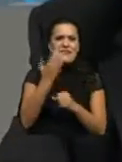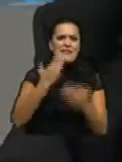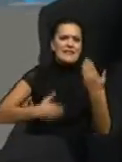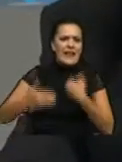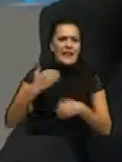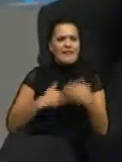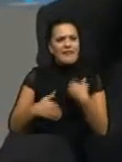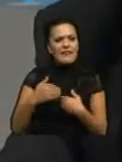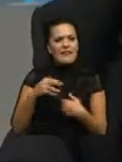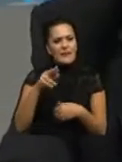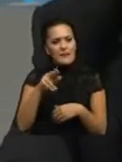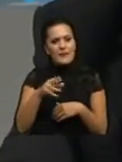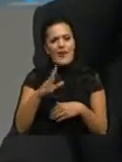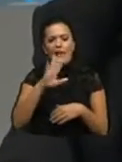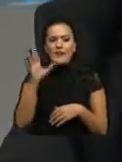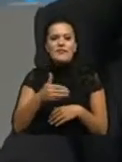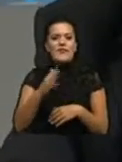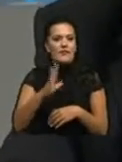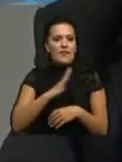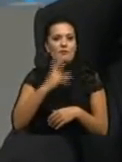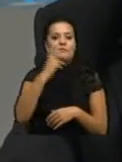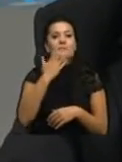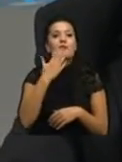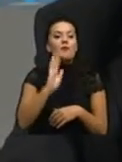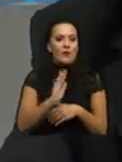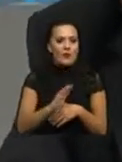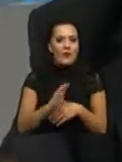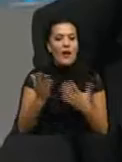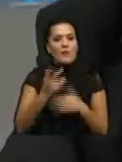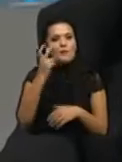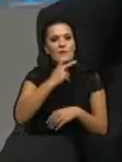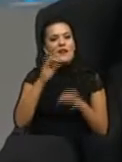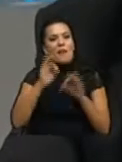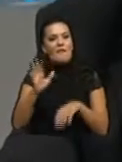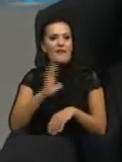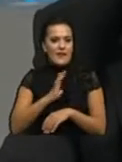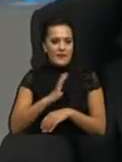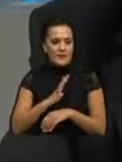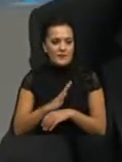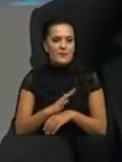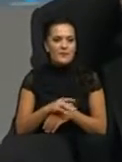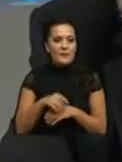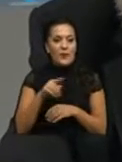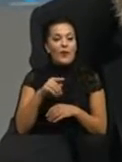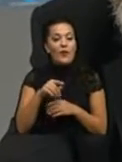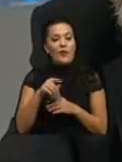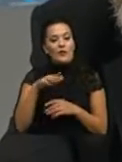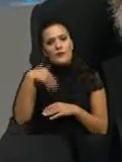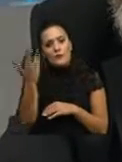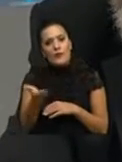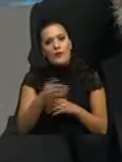sevgili durumundaydı. Her şey vardı, müzik yoktu. Ama ya, müzik hep vardı. Öyle oluyor değil mi? Evet. Kesinlikle.